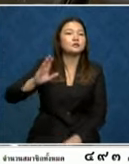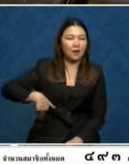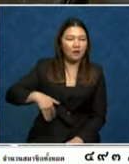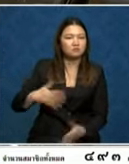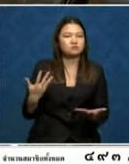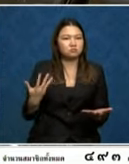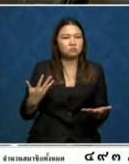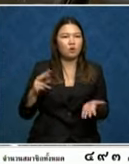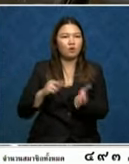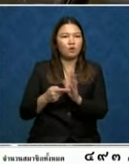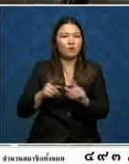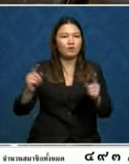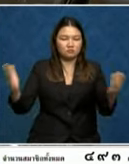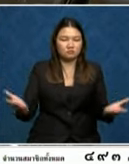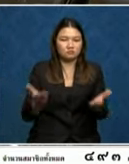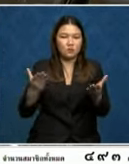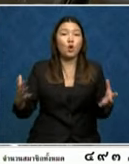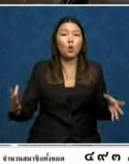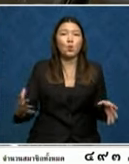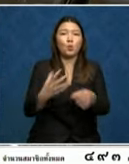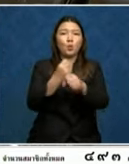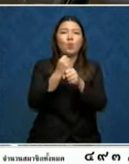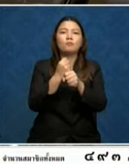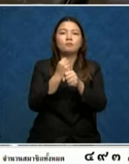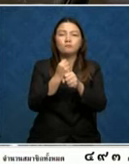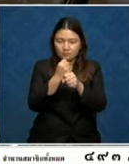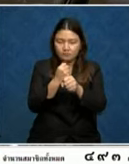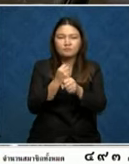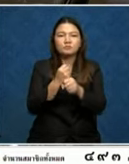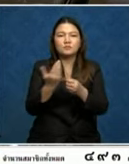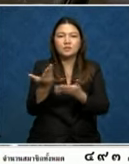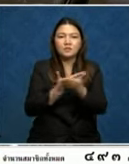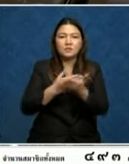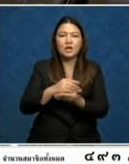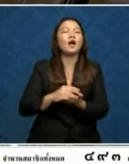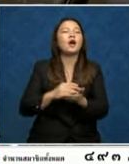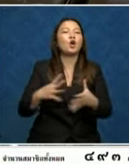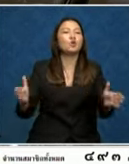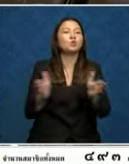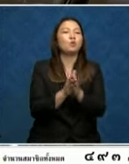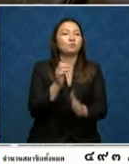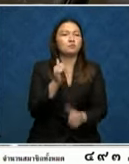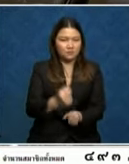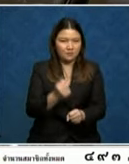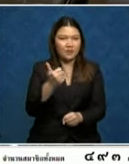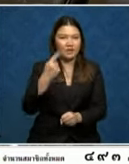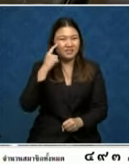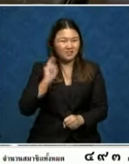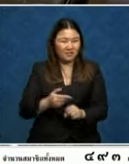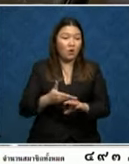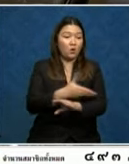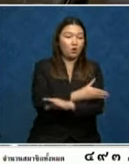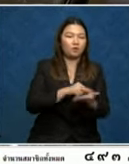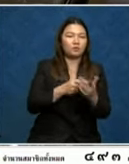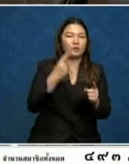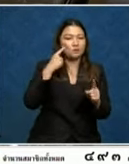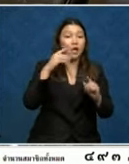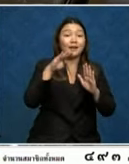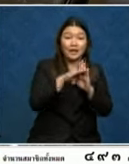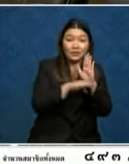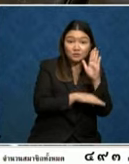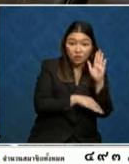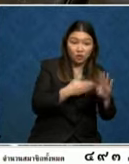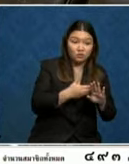ก็ยังมการรวมภิจิกลณีได้การที่จะบอกว่า ถ้านตอนที่เรารับ รักการมาถึงแม้จะมีความสำคัญแต